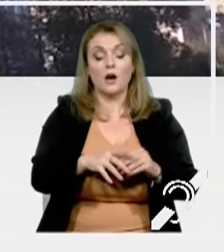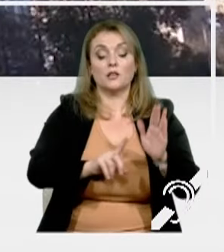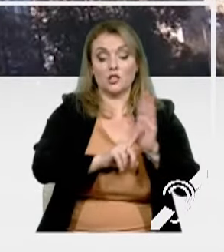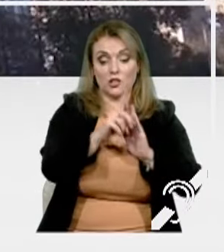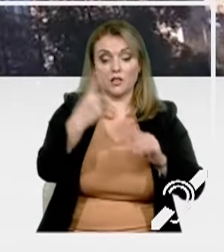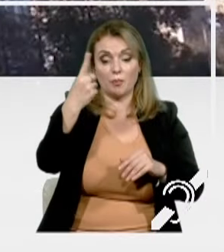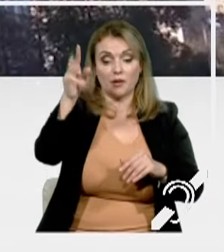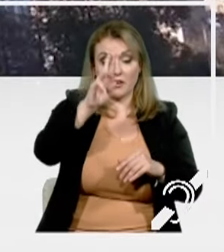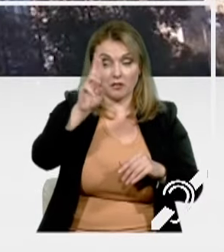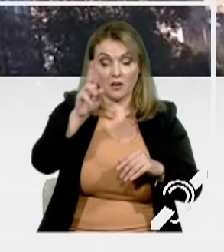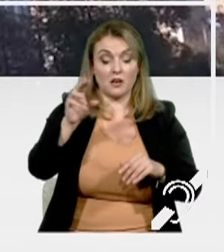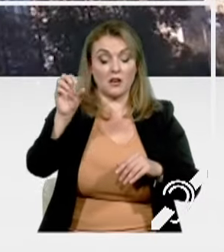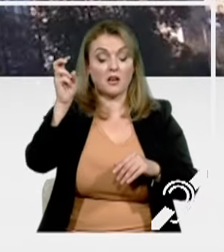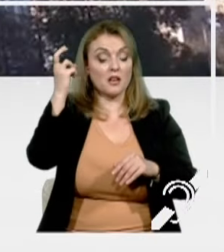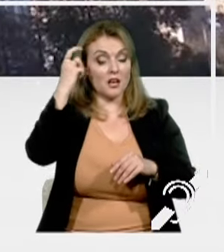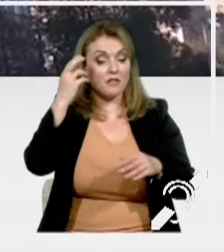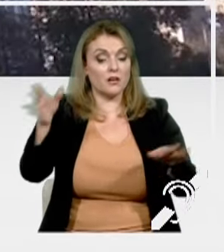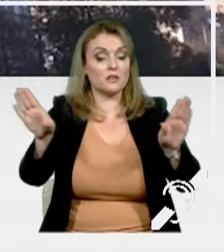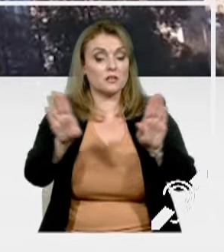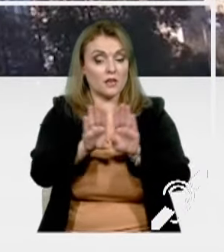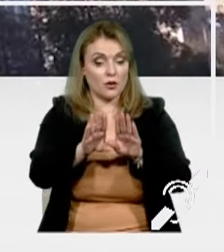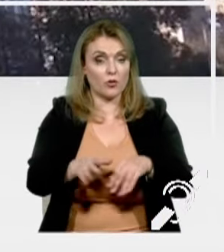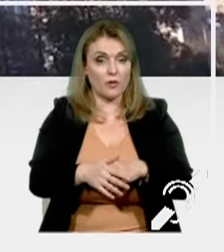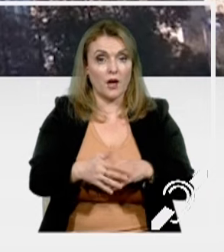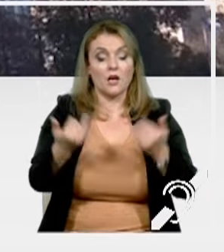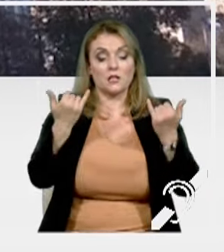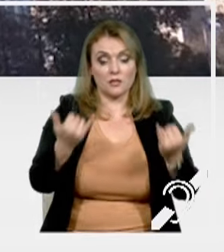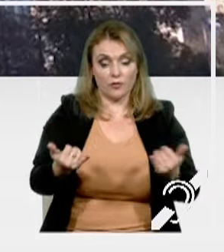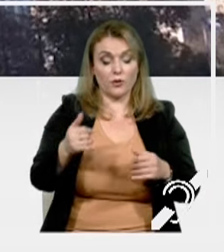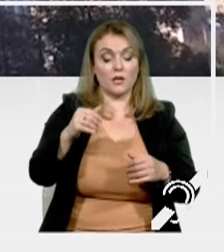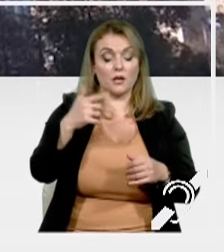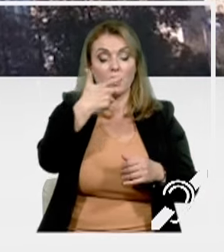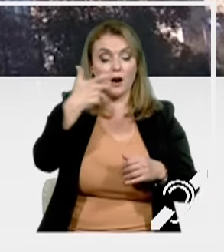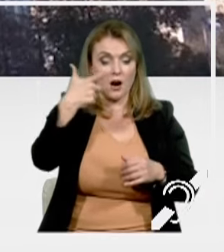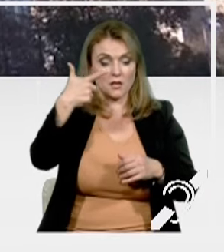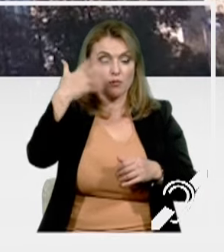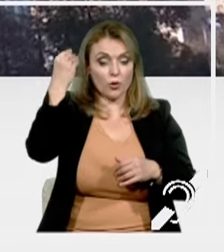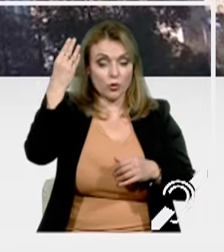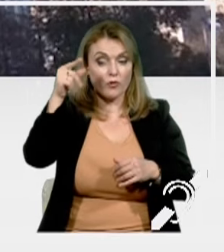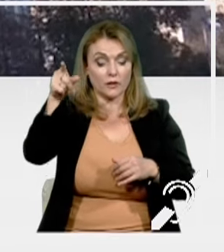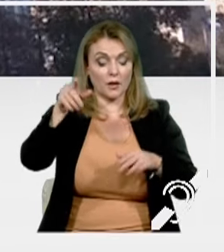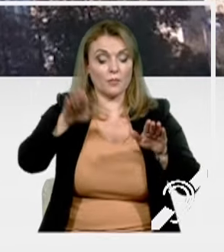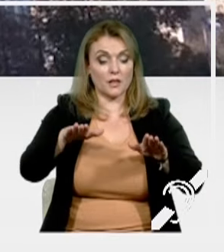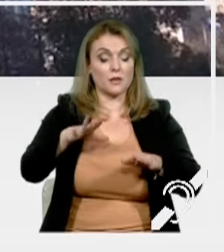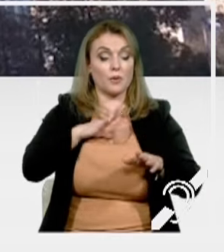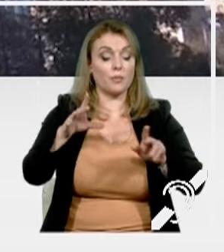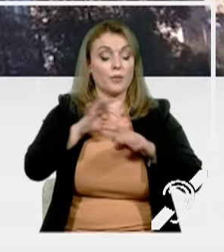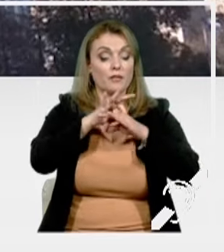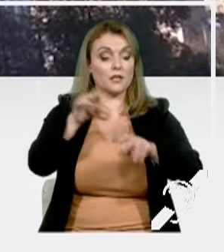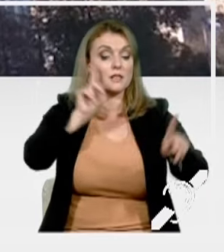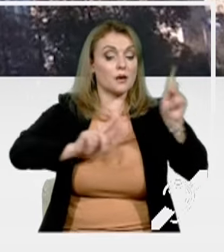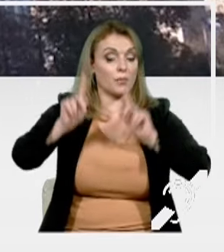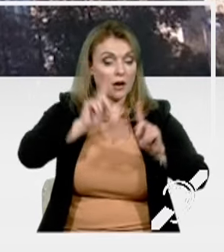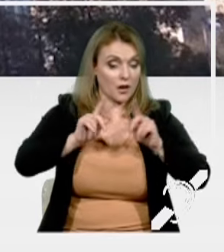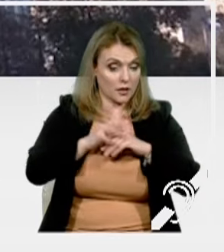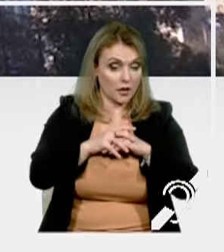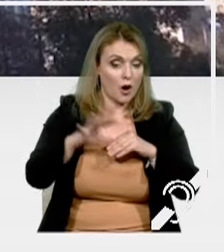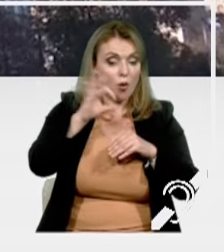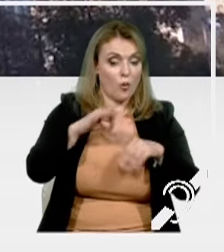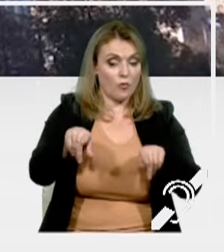La ședința de astăzi, guvernul a aprobat regulamentul și planul de acțiuni pentru situații excepționale în sectorul gazelor naturale.